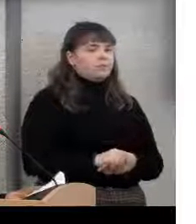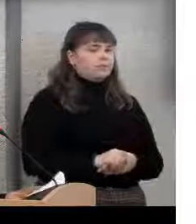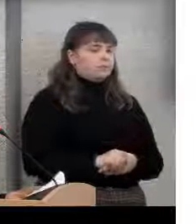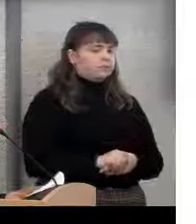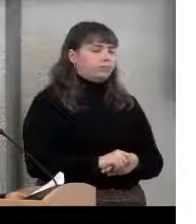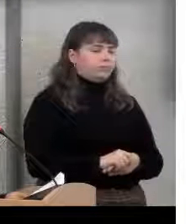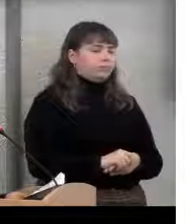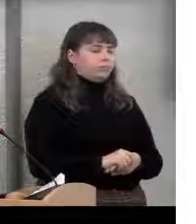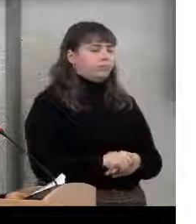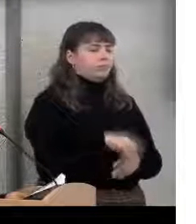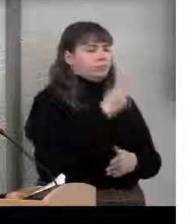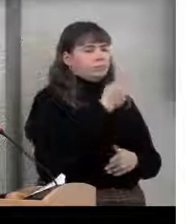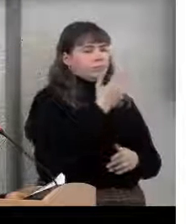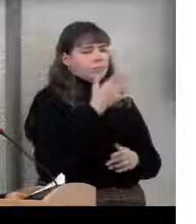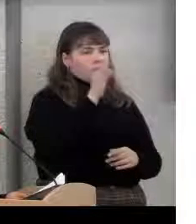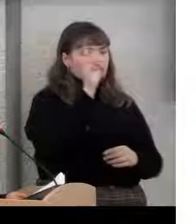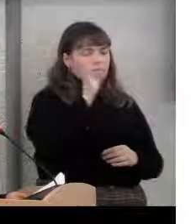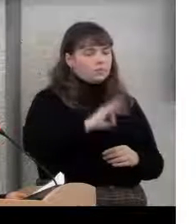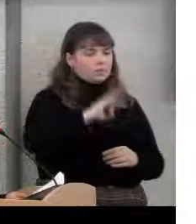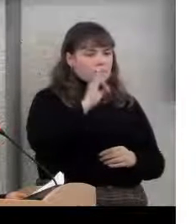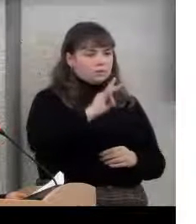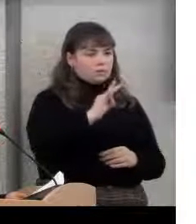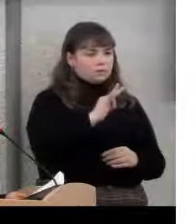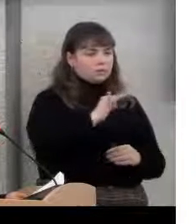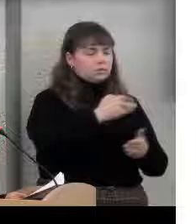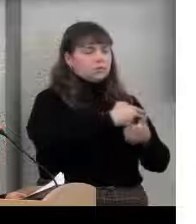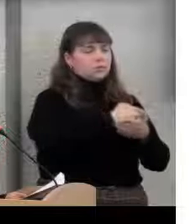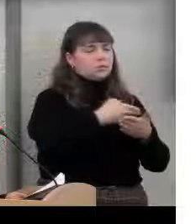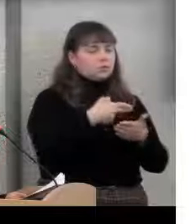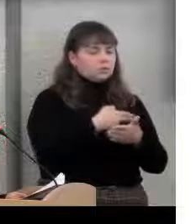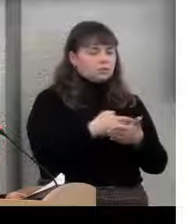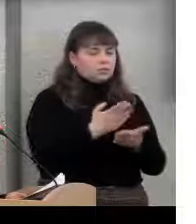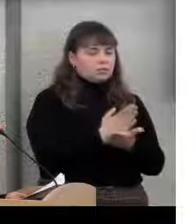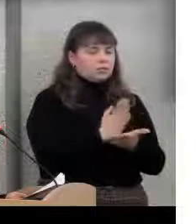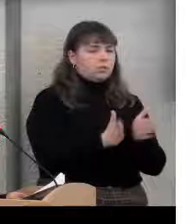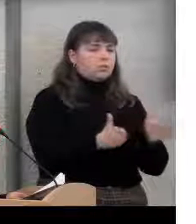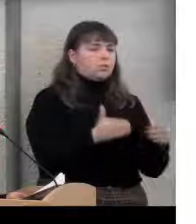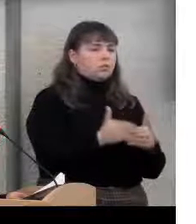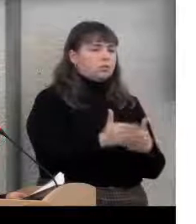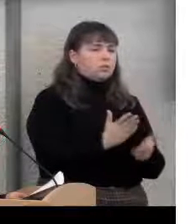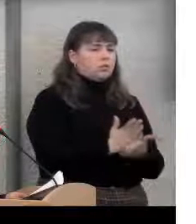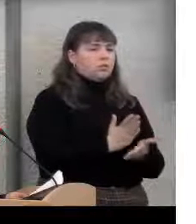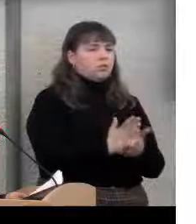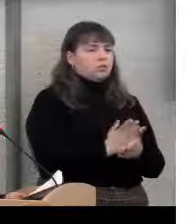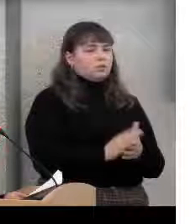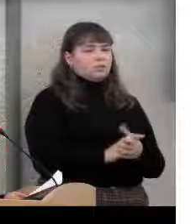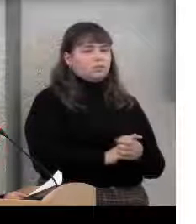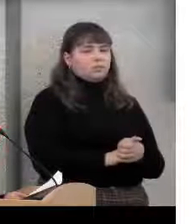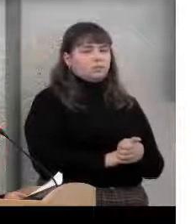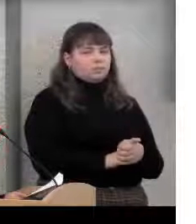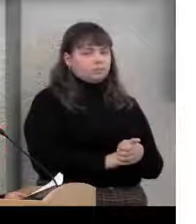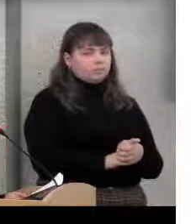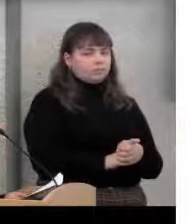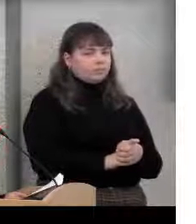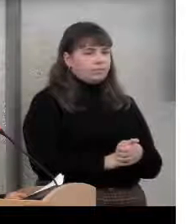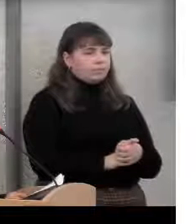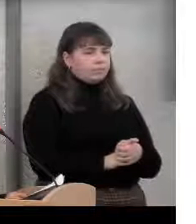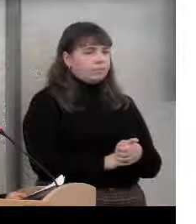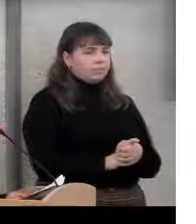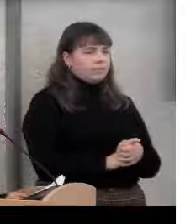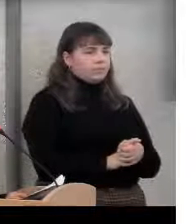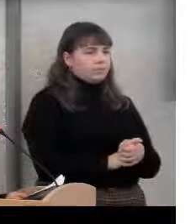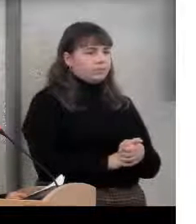Tik 25% startuolio sistemos dalyvių, remiantis Startup Lithuania apklausą, nurodė,